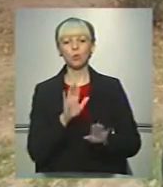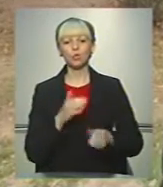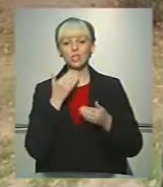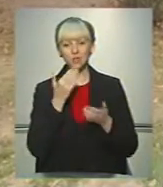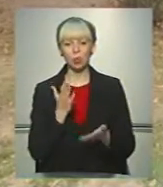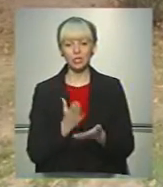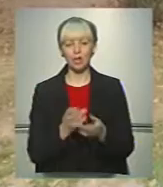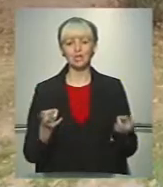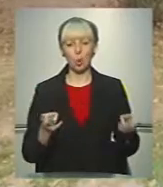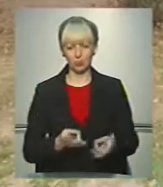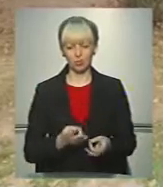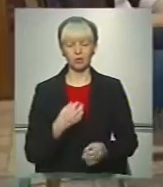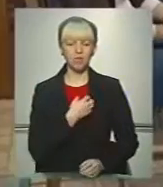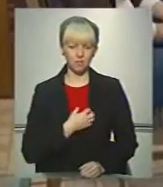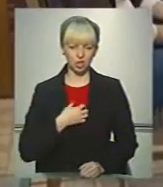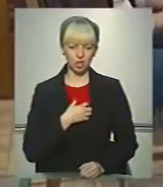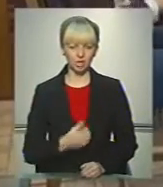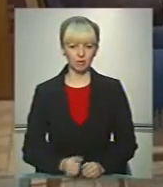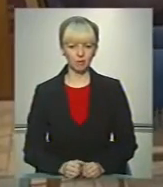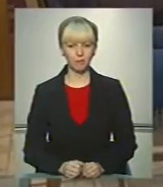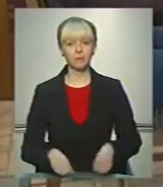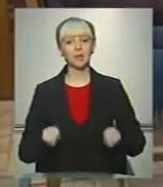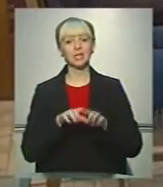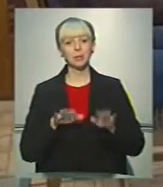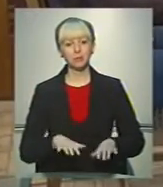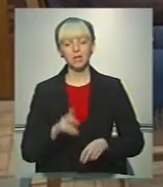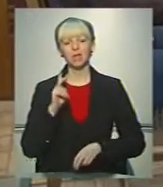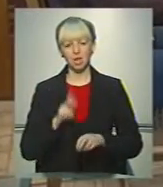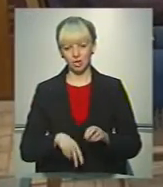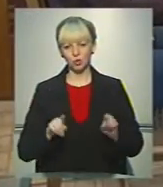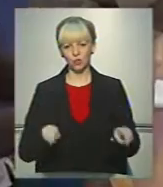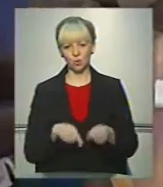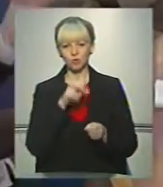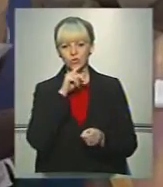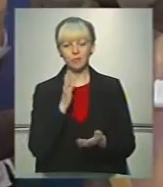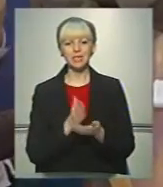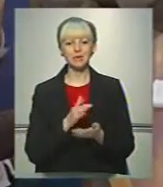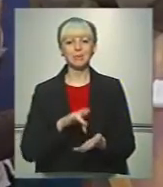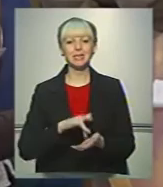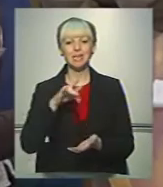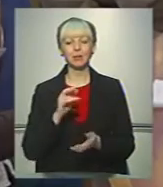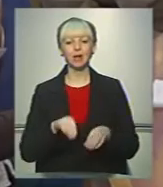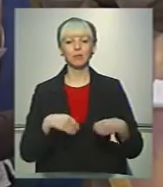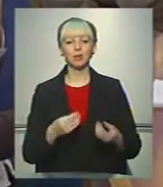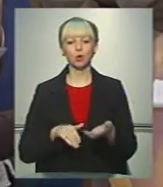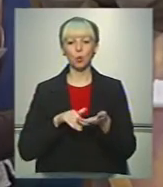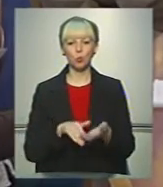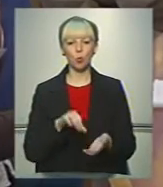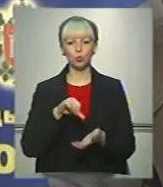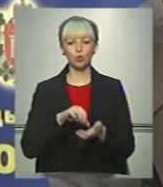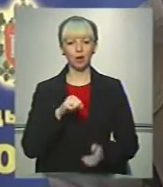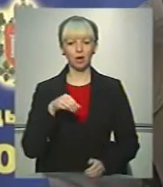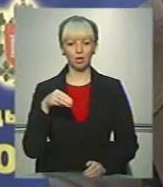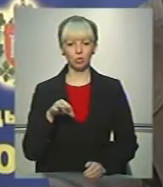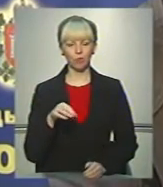звертатись, є необхідними і край важливими. І таке місце нарешті створили. У Чернівцях діятиме центр для надання допомоги учасникам